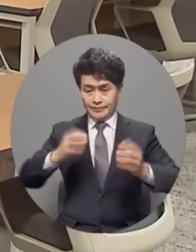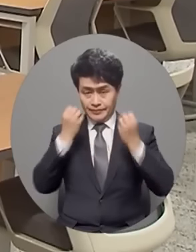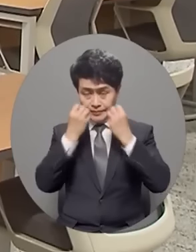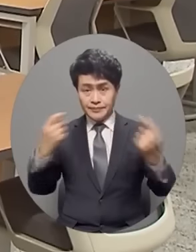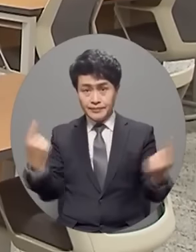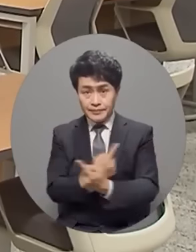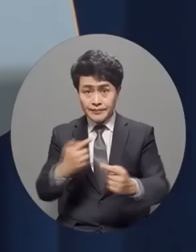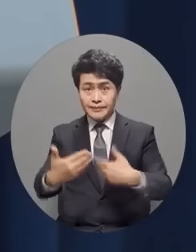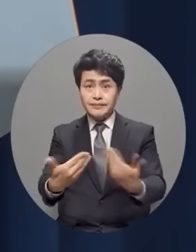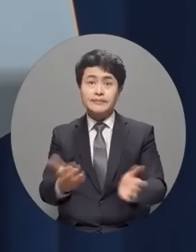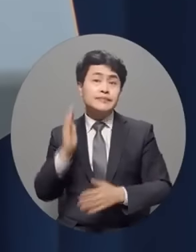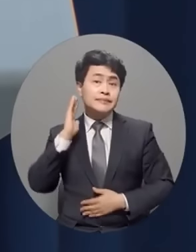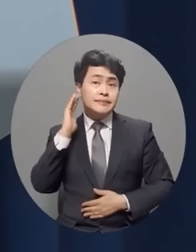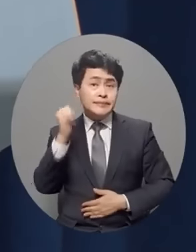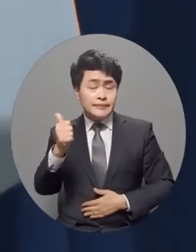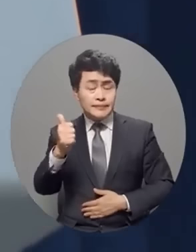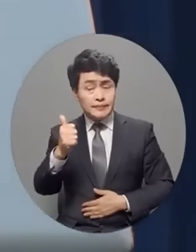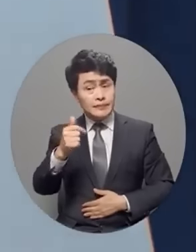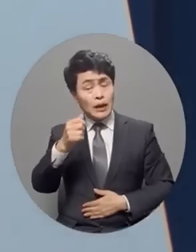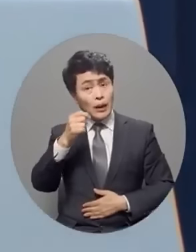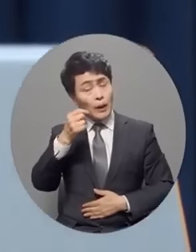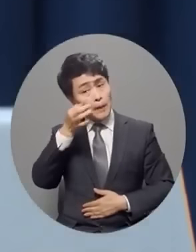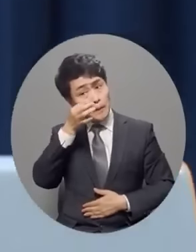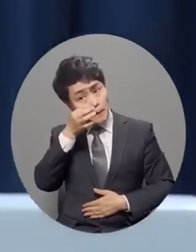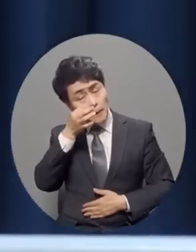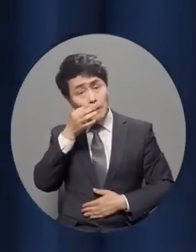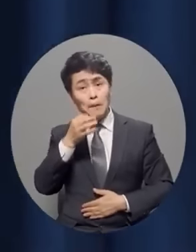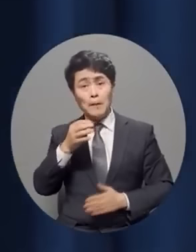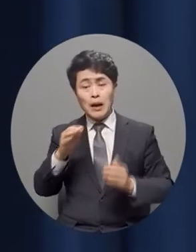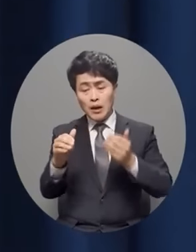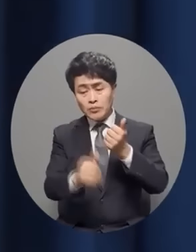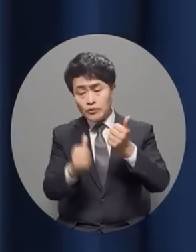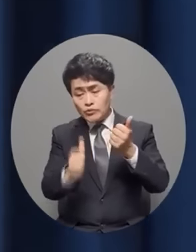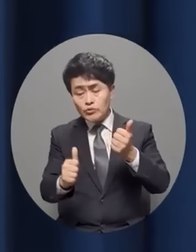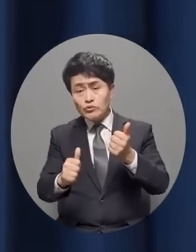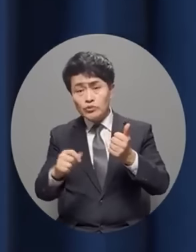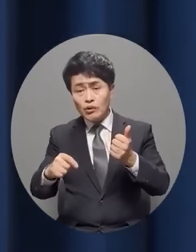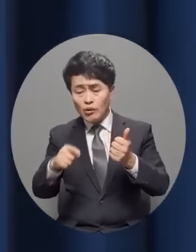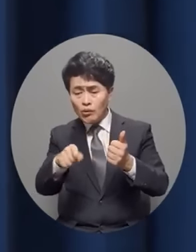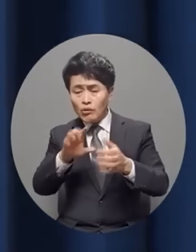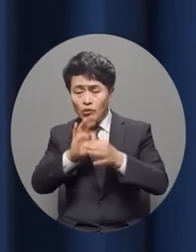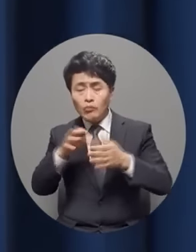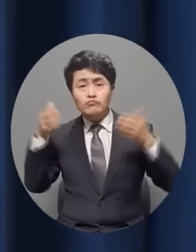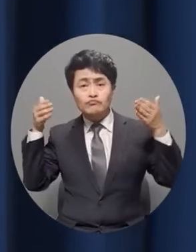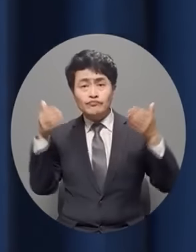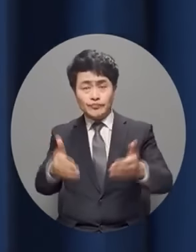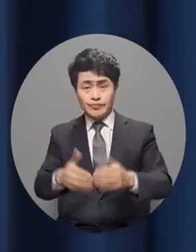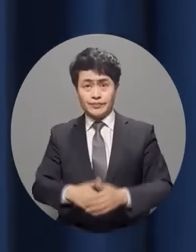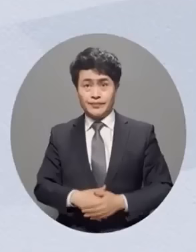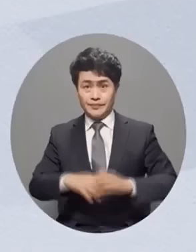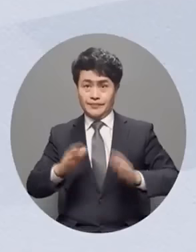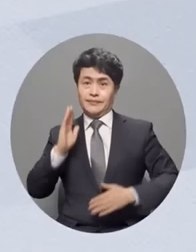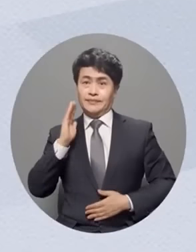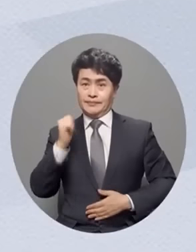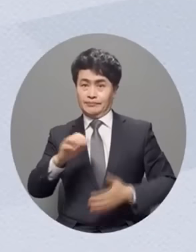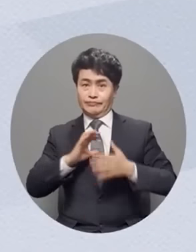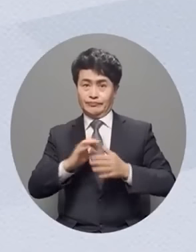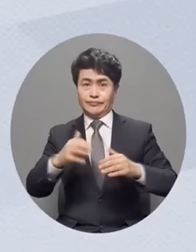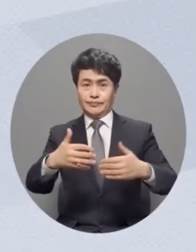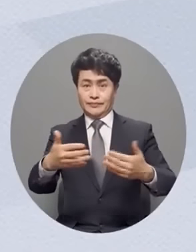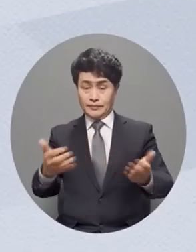대한 대통령의 의지를 엿볼 수 있는 비서실장 후임이 우선 관심입니다. 대통령실